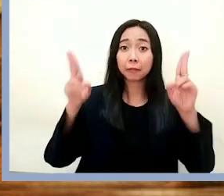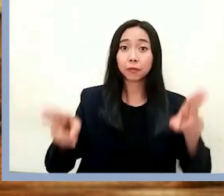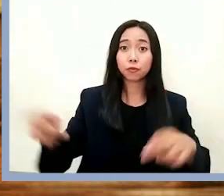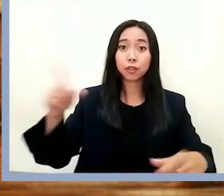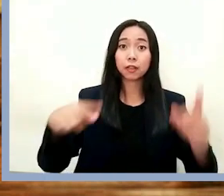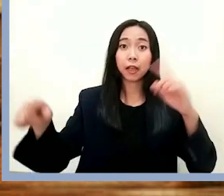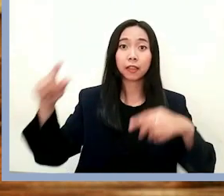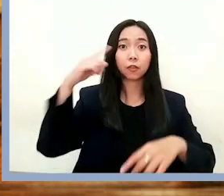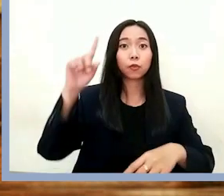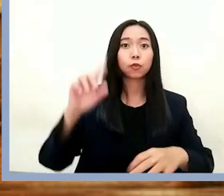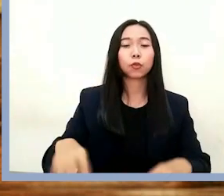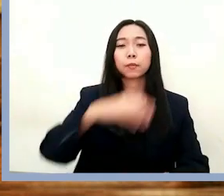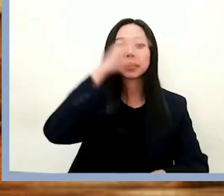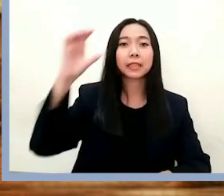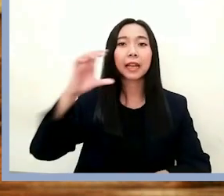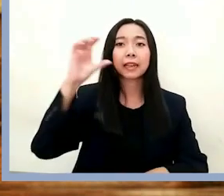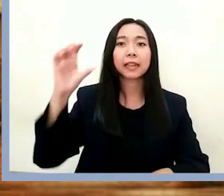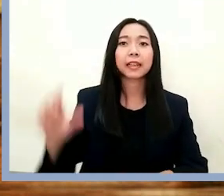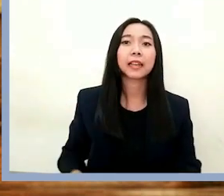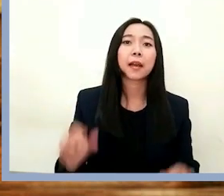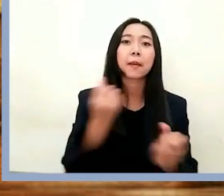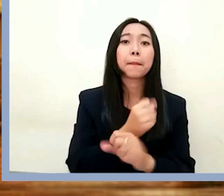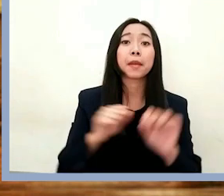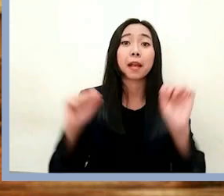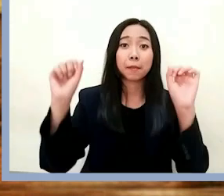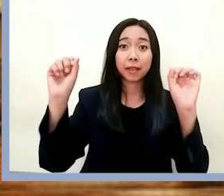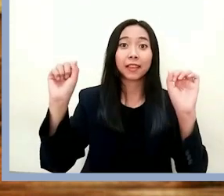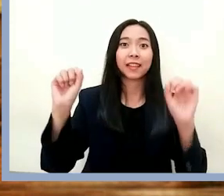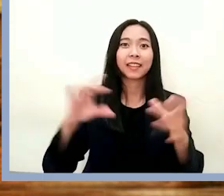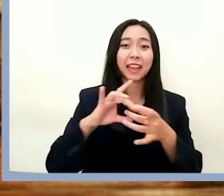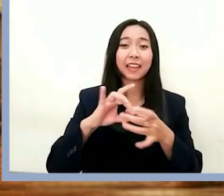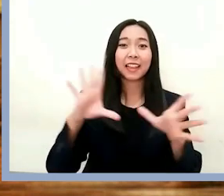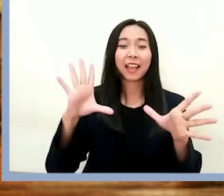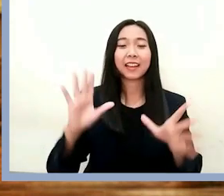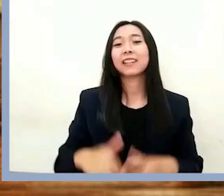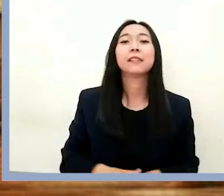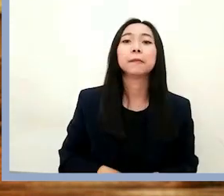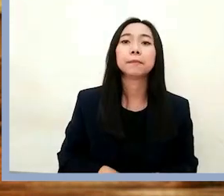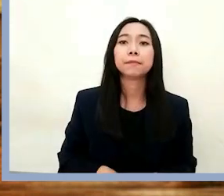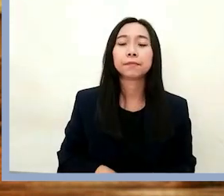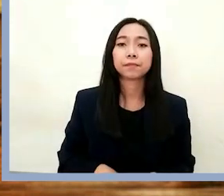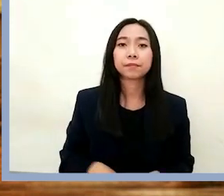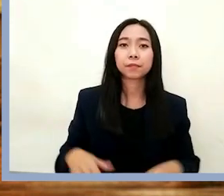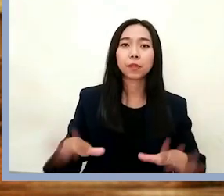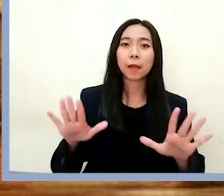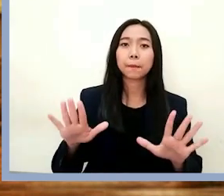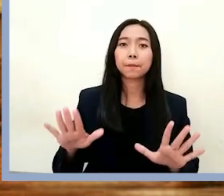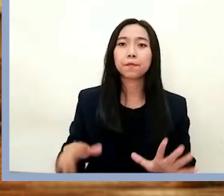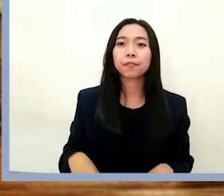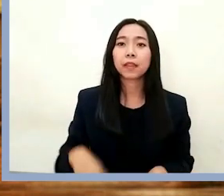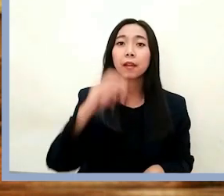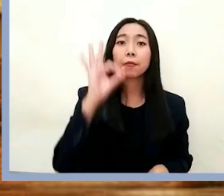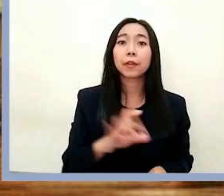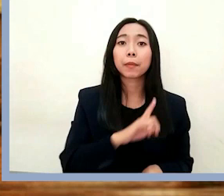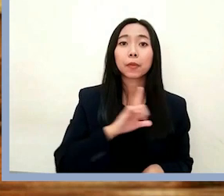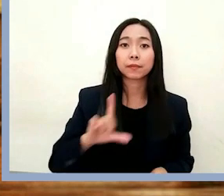untuk mencari dan menyelamatkan yang hilang demikianlah firman